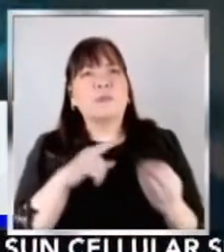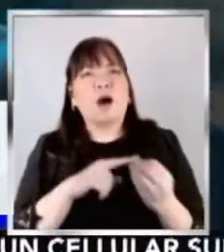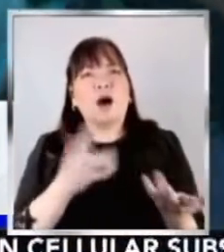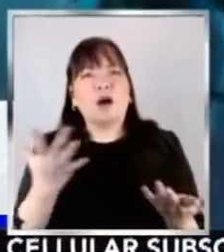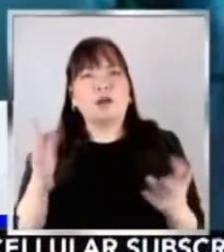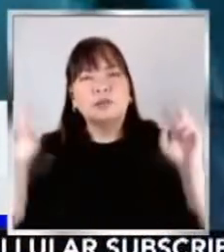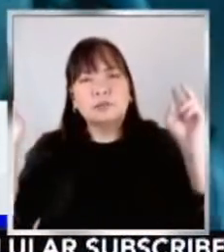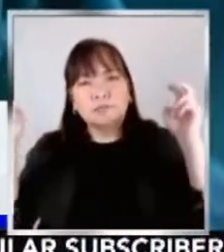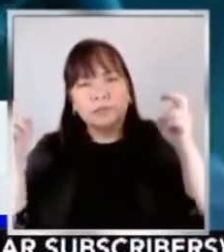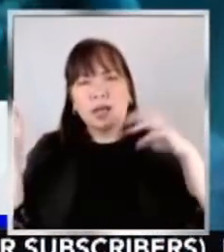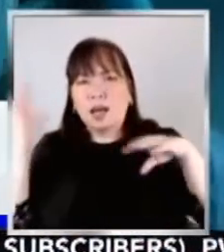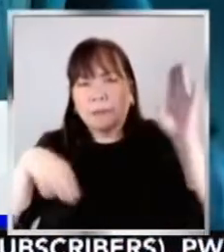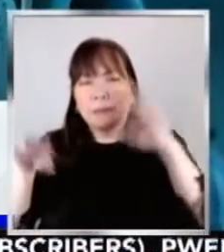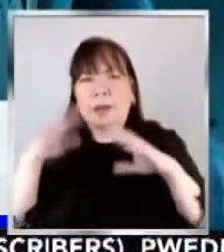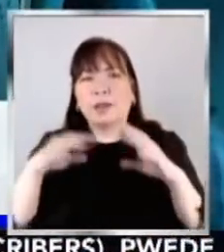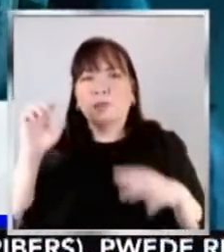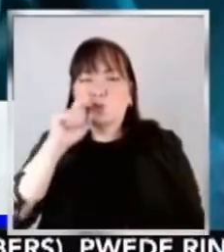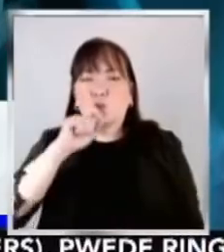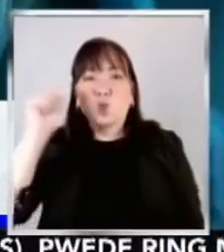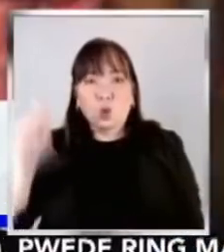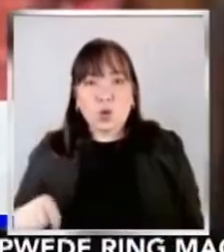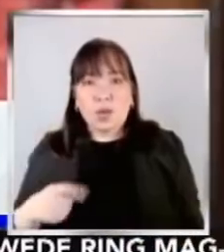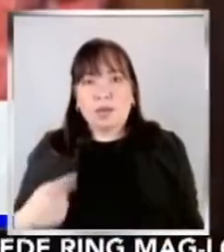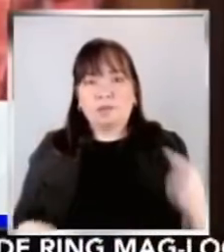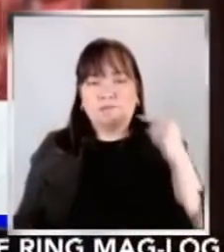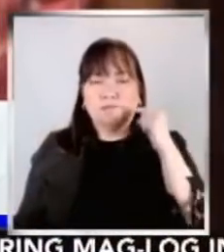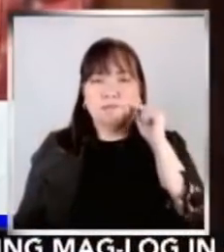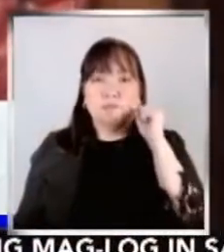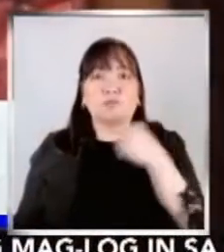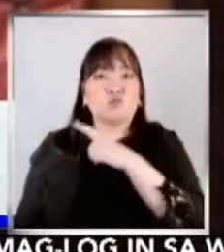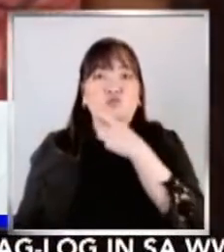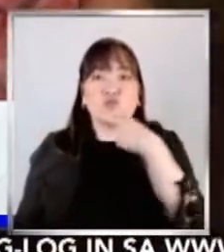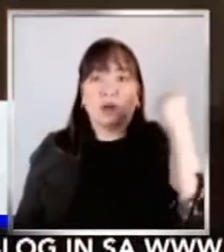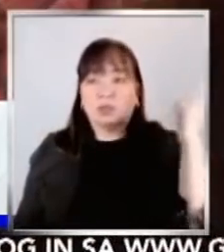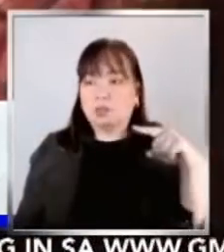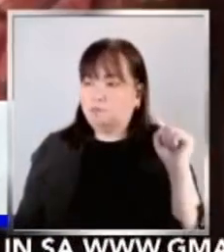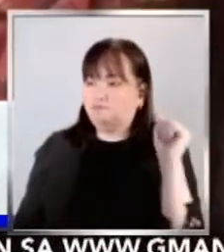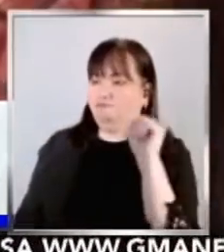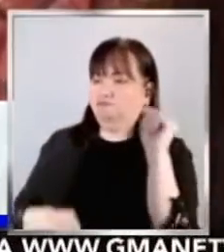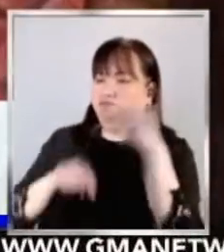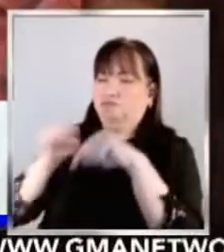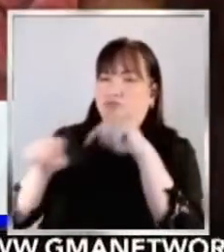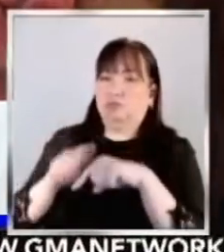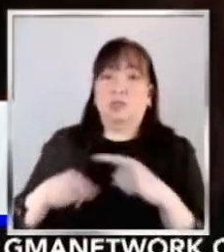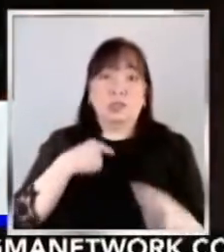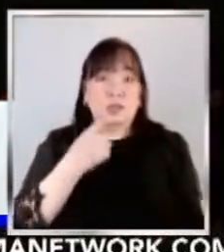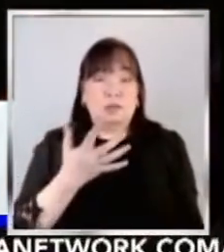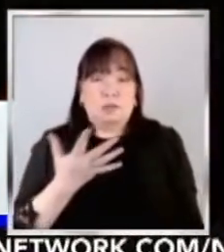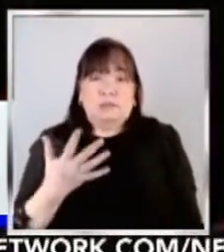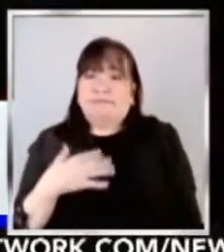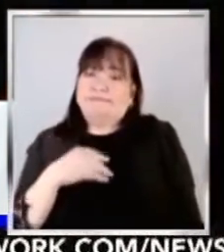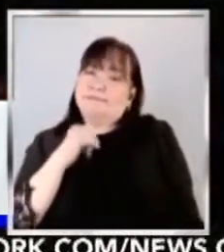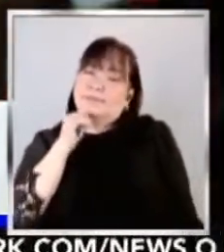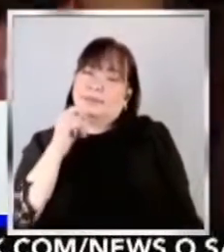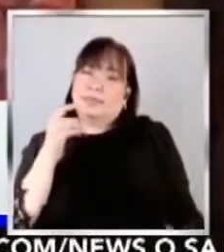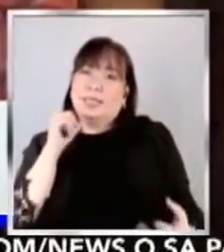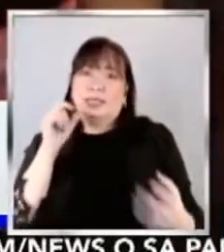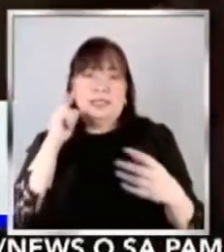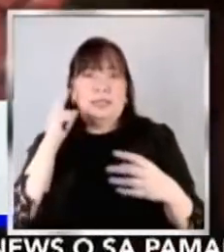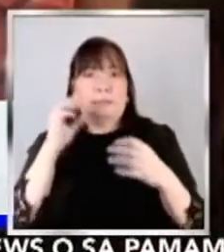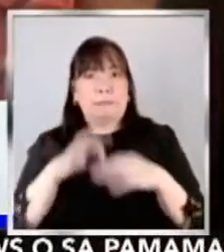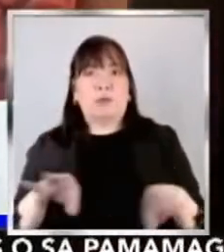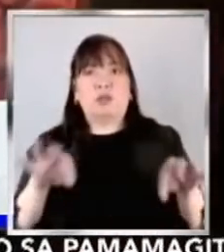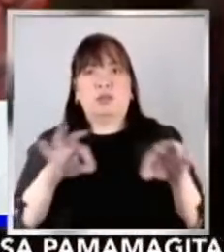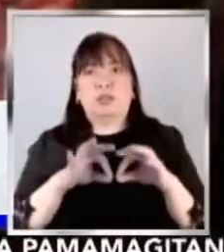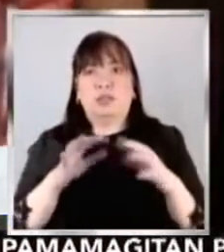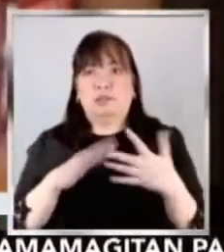dito ng Russia. Sa tingin ni Marcos, hindi raw kailangan magkaroon ng stand sa isyong ito at mas naiisip daw niya ang mga kababayan